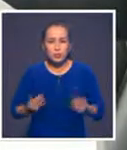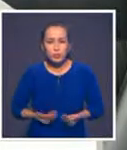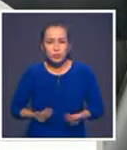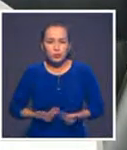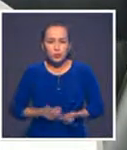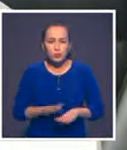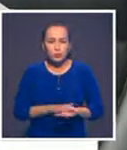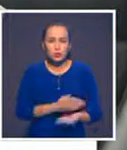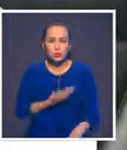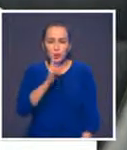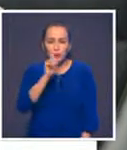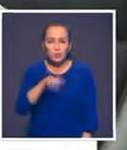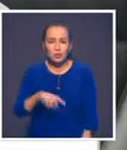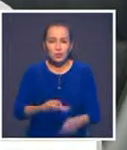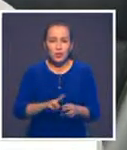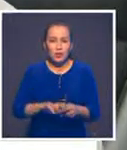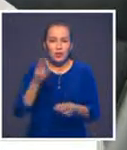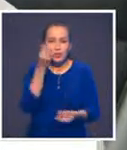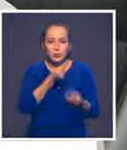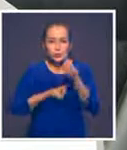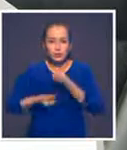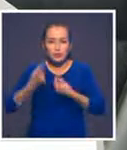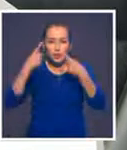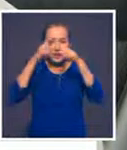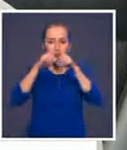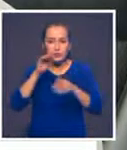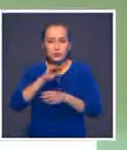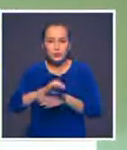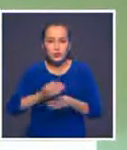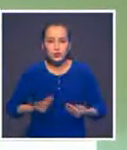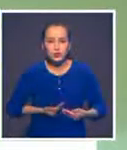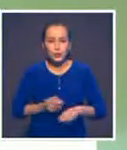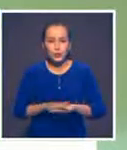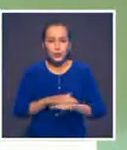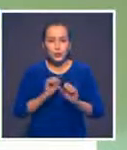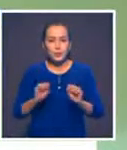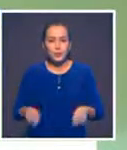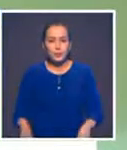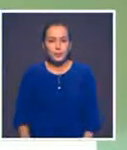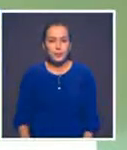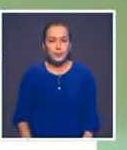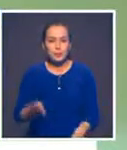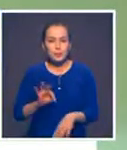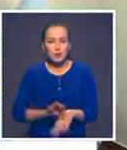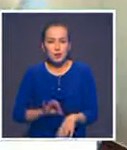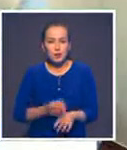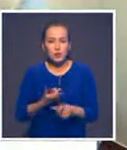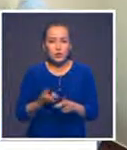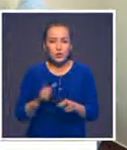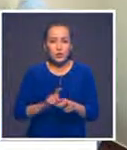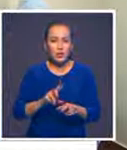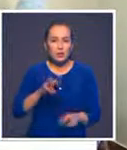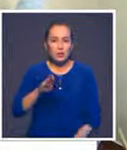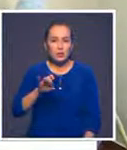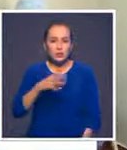ұзармайды. Осы жасанды бүйрек аппараты арқылы өмір жасын ұзартып отырмыз. Аурудың азабын тартқан Мөлдір жанына батқан дертке бұдан